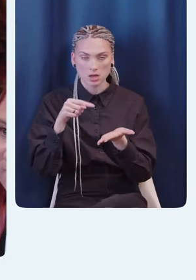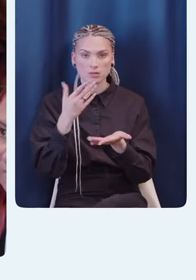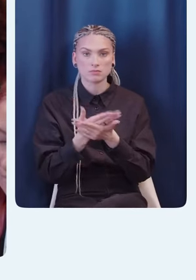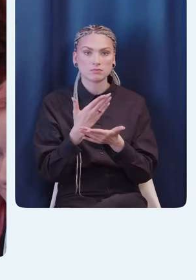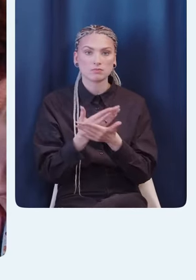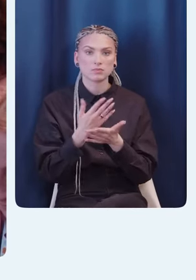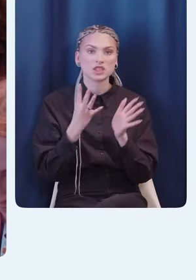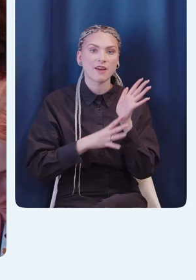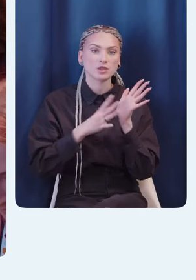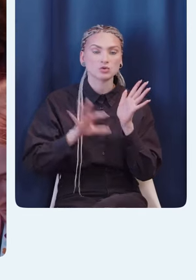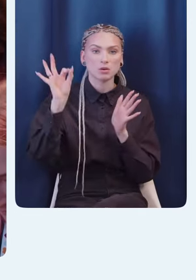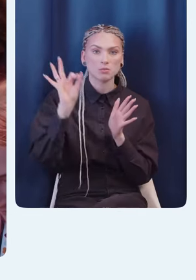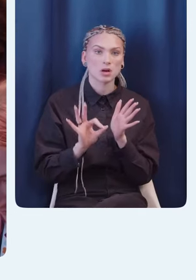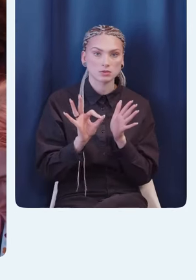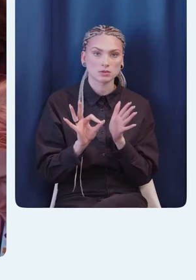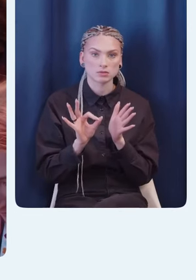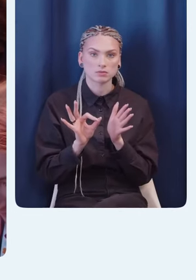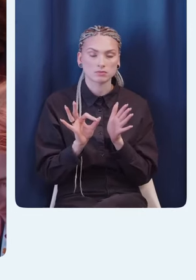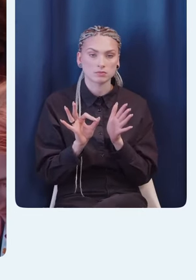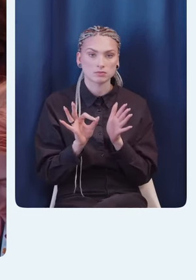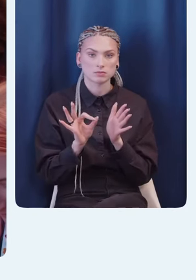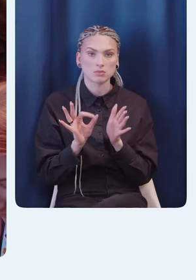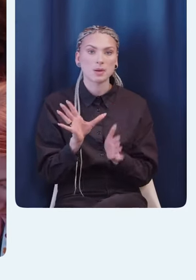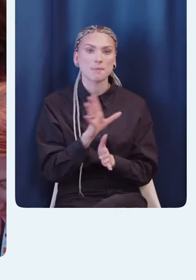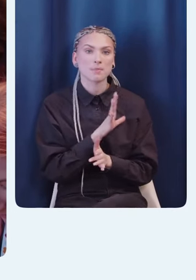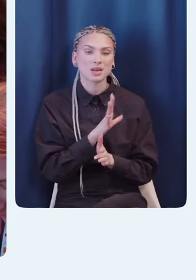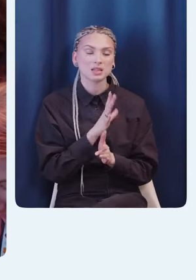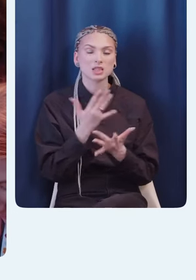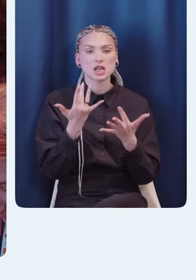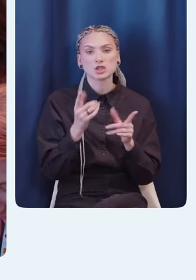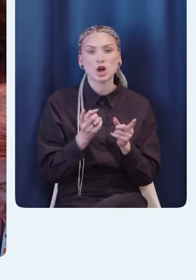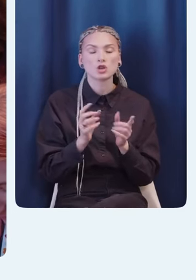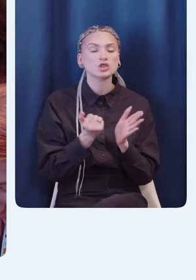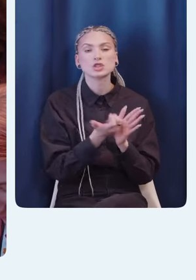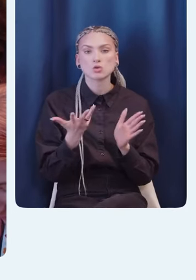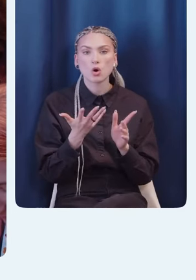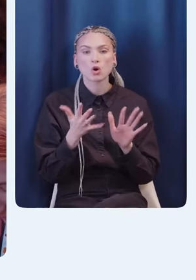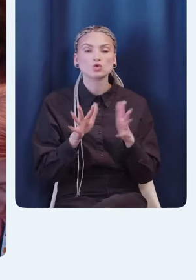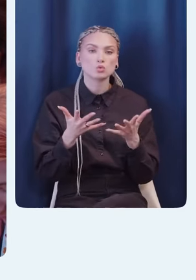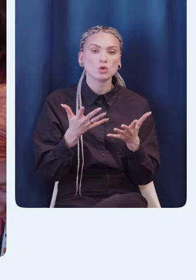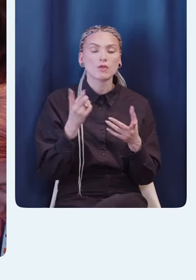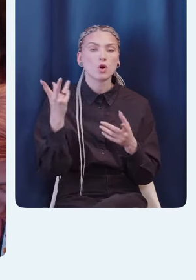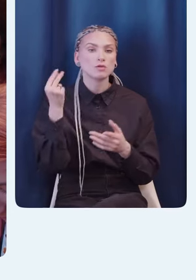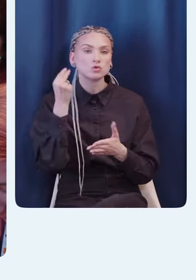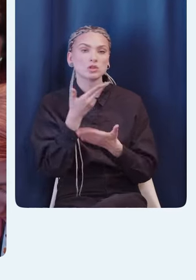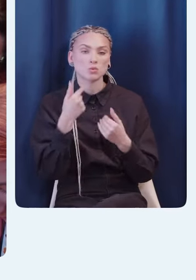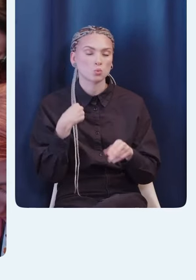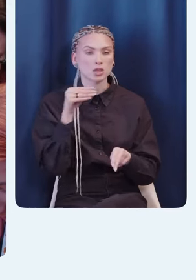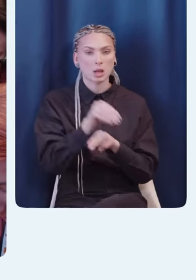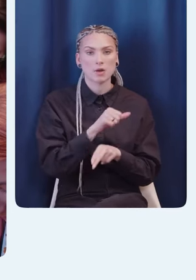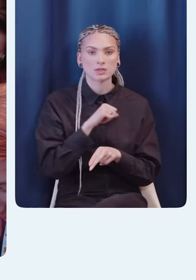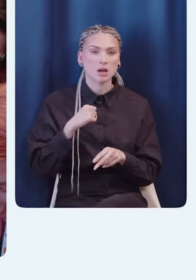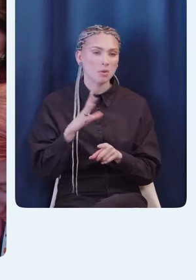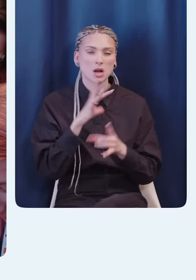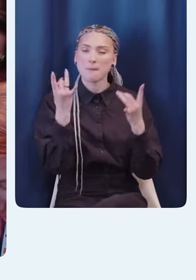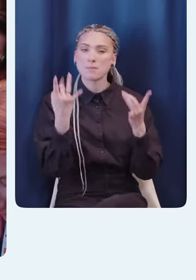закрыл 90% случаев. Было пару случаев, когда озвучки не было, я добавил сам, но это были настолько простые